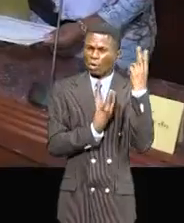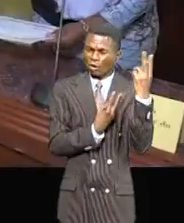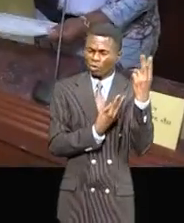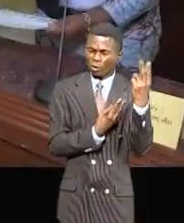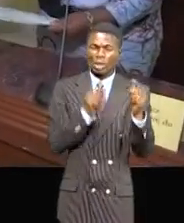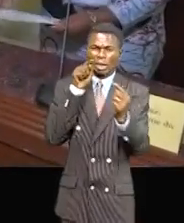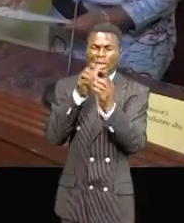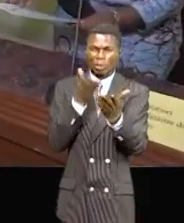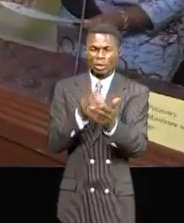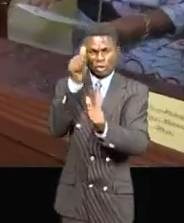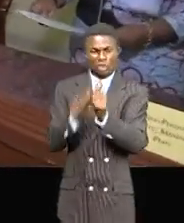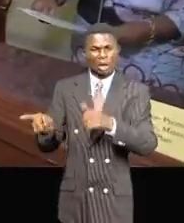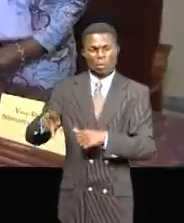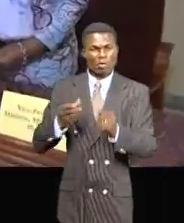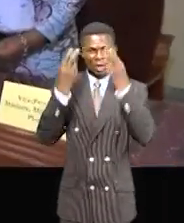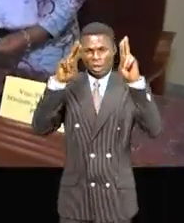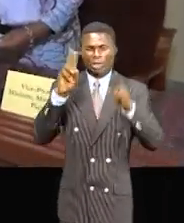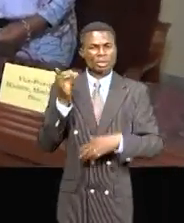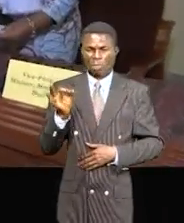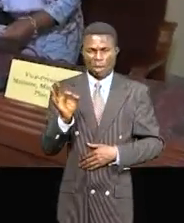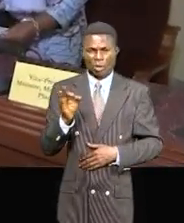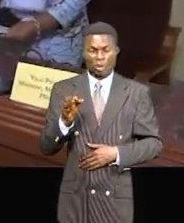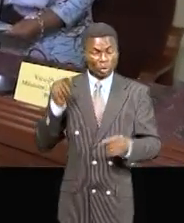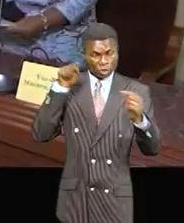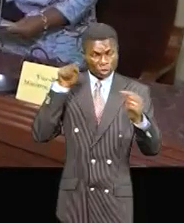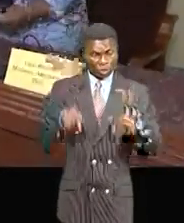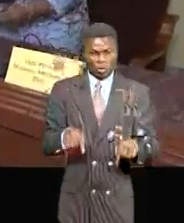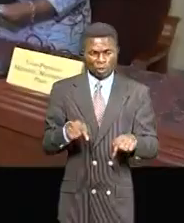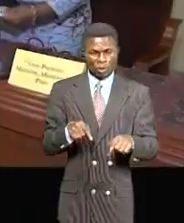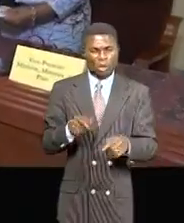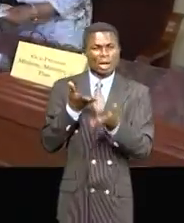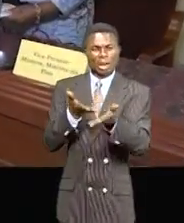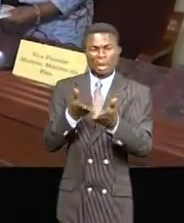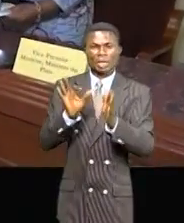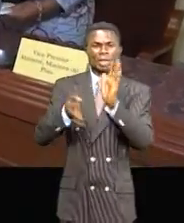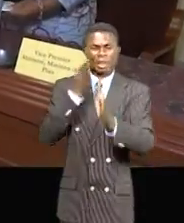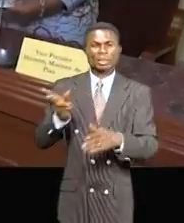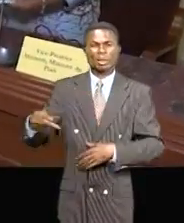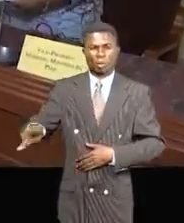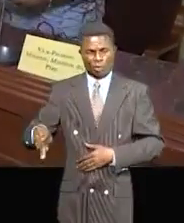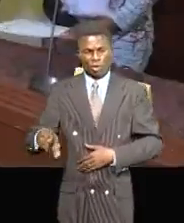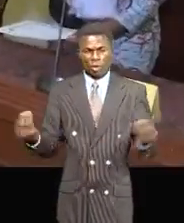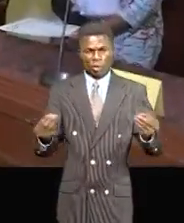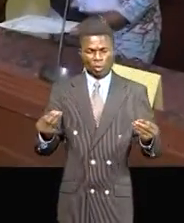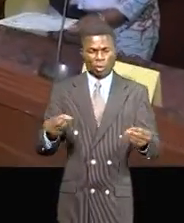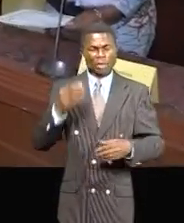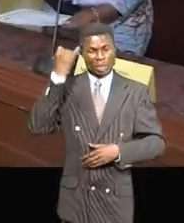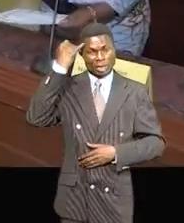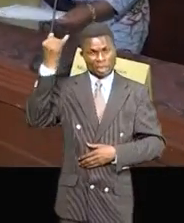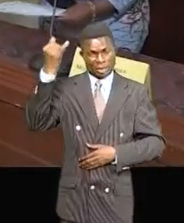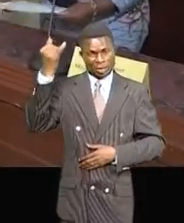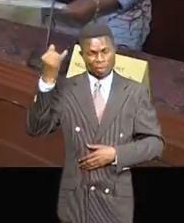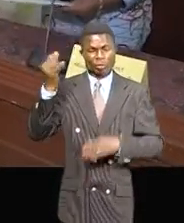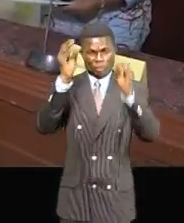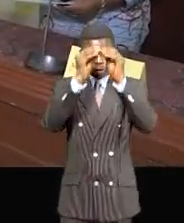objectifs dans chaque province. Jusque-là, nous l'avons fait dans 13 provinces. C'est pourquoi nous avons pensé